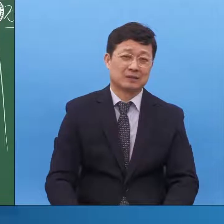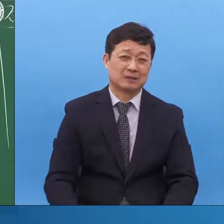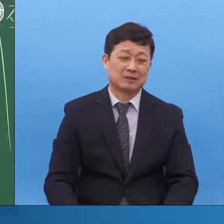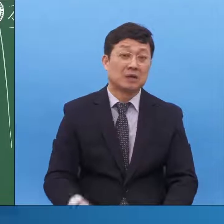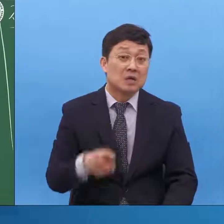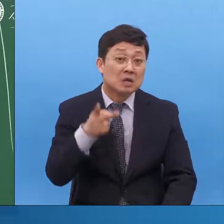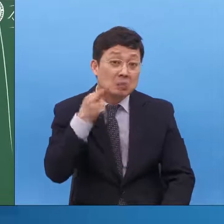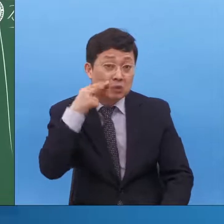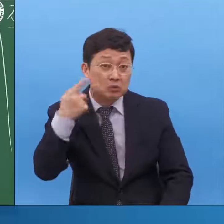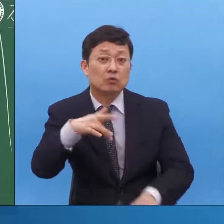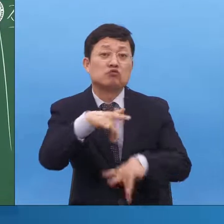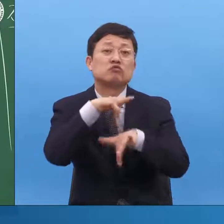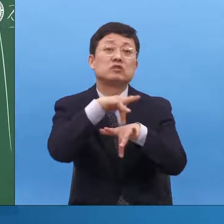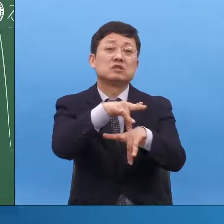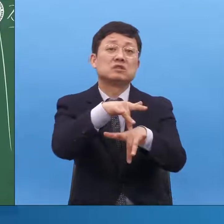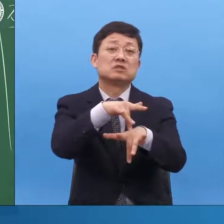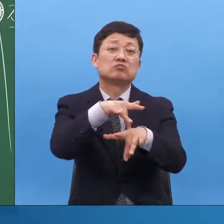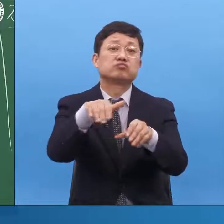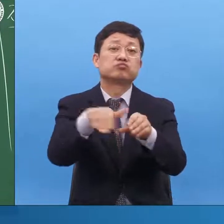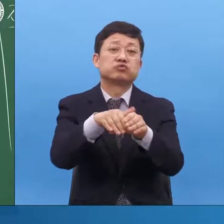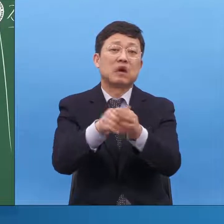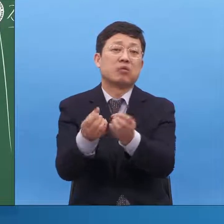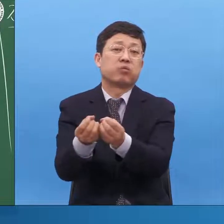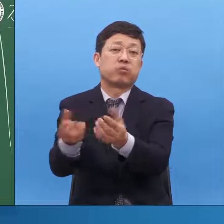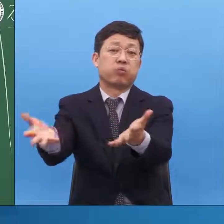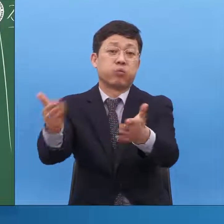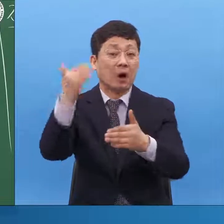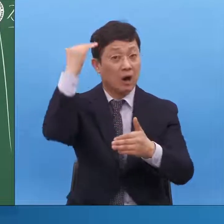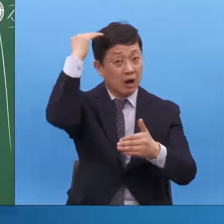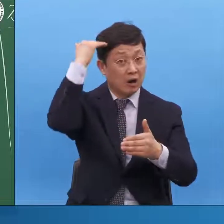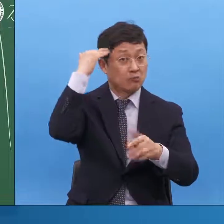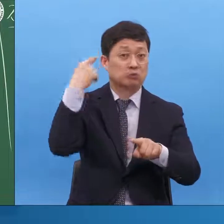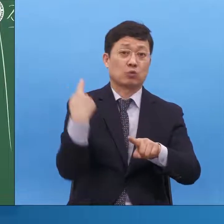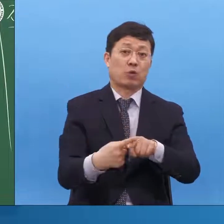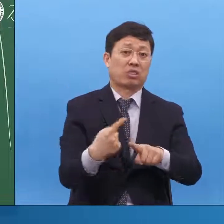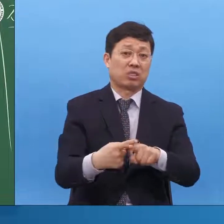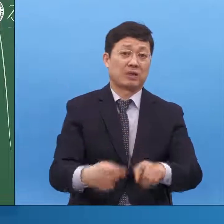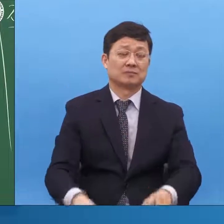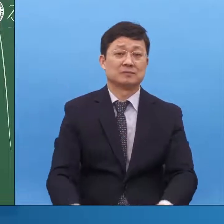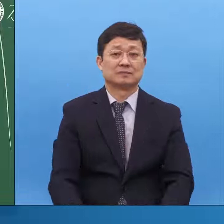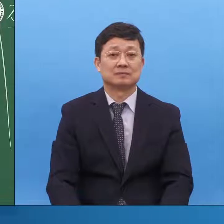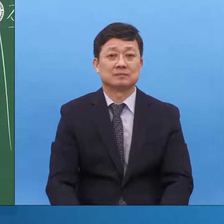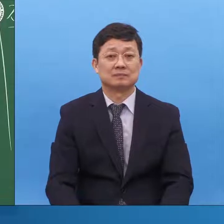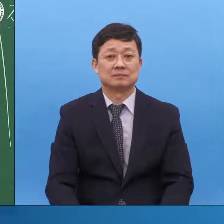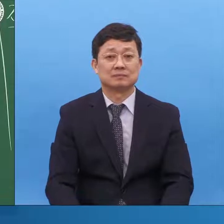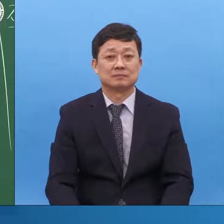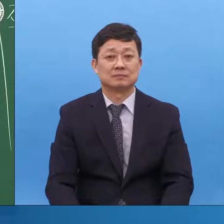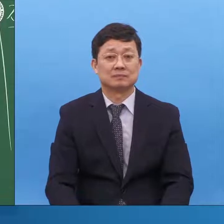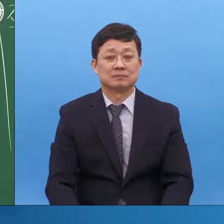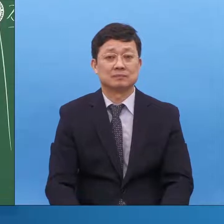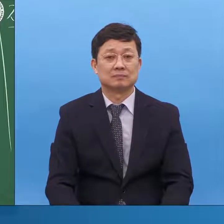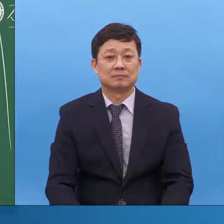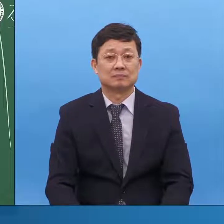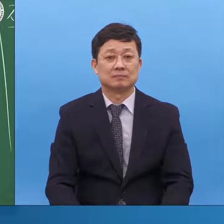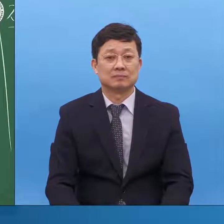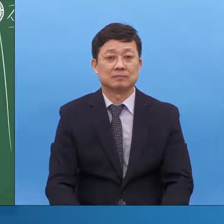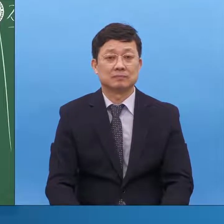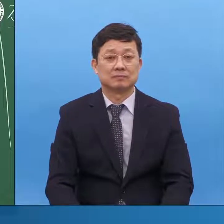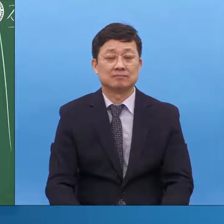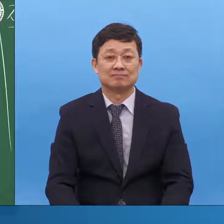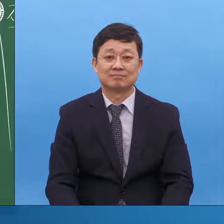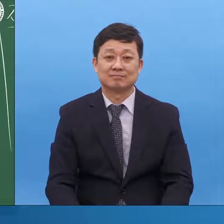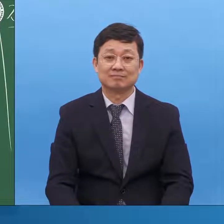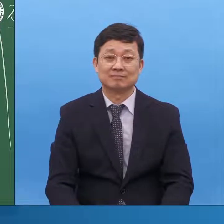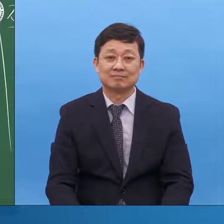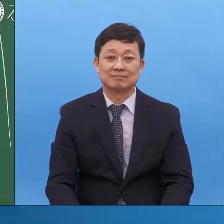very high level in doing this. Korea might be a little low level, but it's all the same. 또 보면 예수님 갈 중에 가족도 예수님은 거부한 게 나와요. 정말 가족을